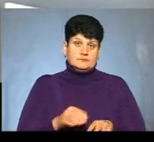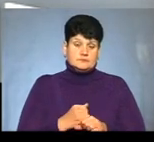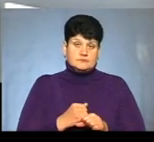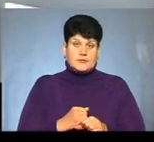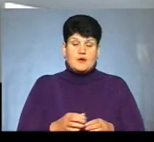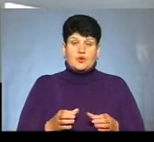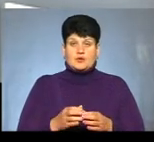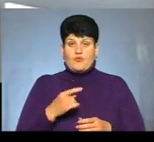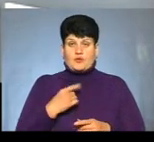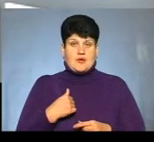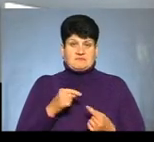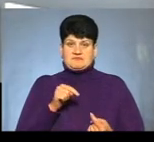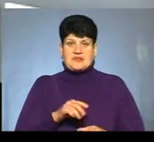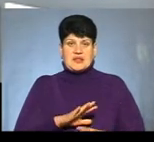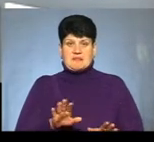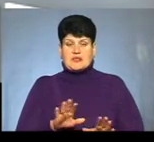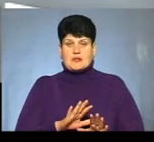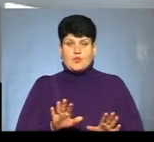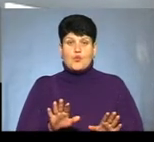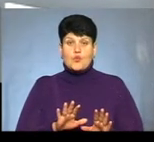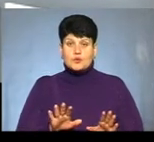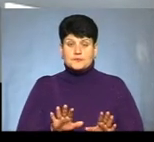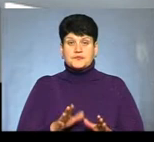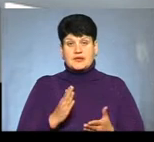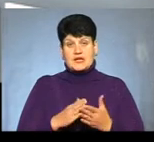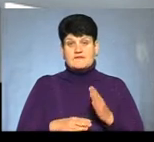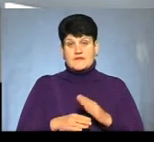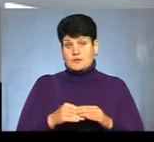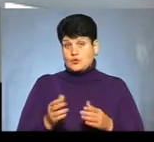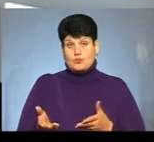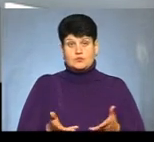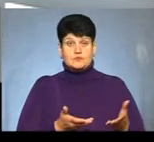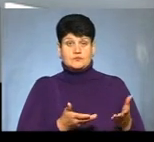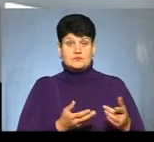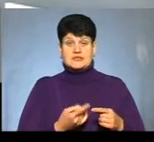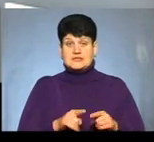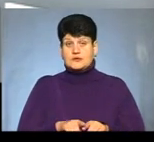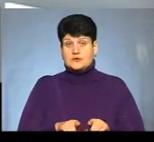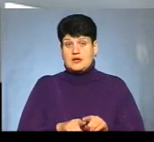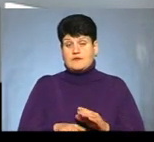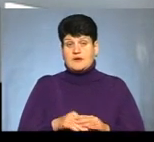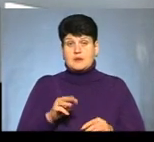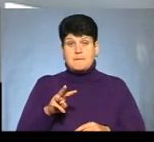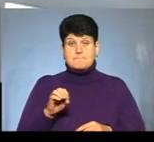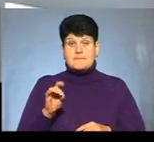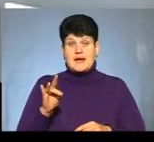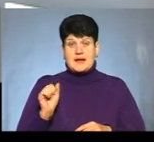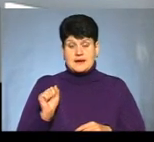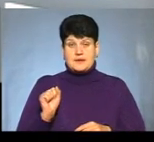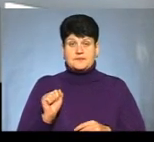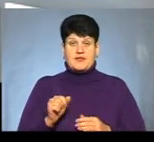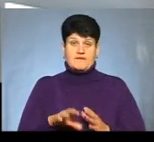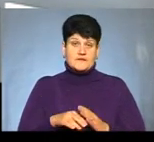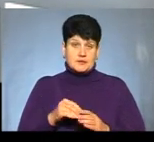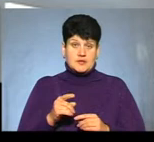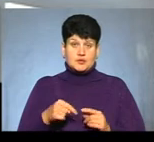працює. Коли ж колектив приходить, каже, нам це не підходить, є вибори, прошу дуже. Це так, як вибори мера, на якийсь